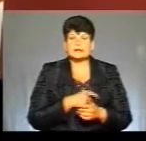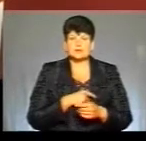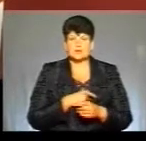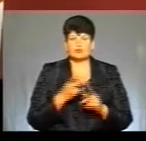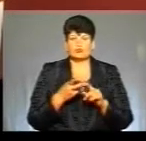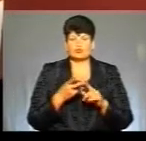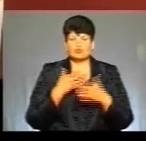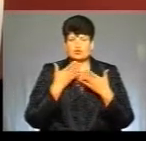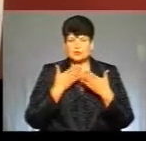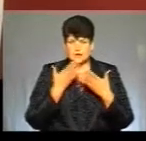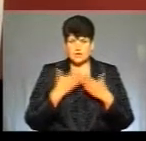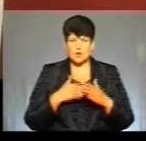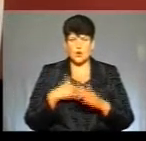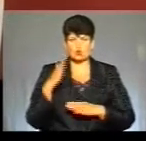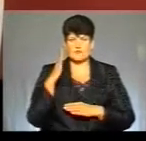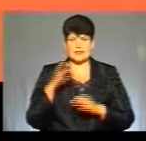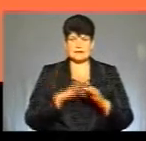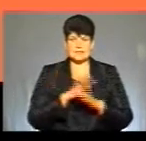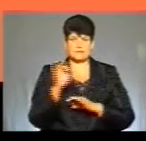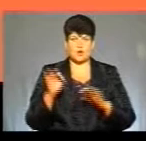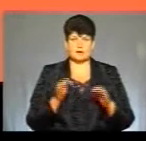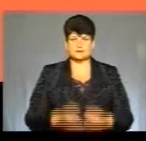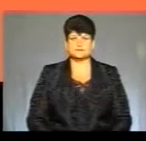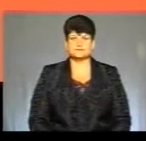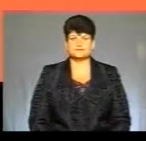читанні голосували за законопроект.